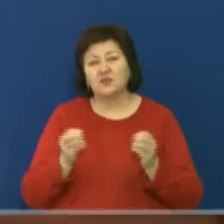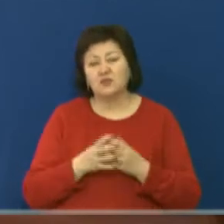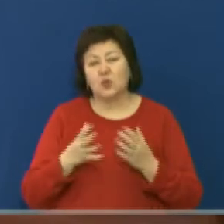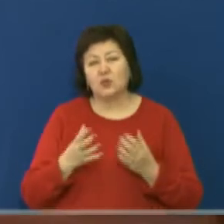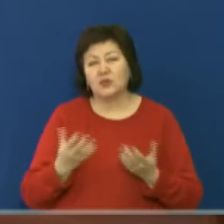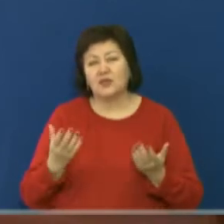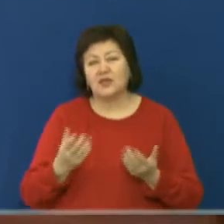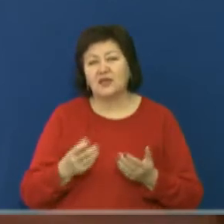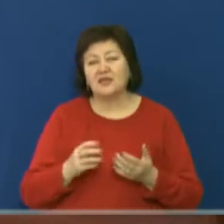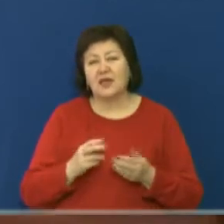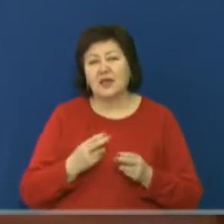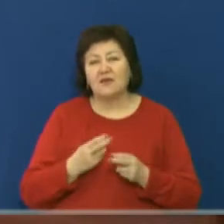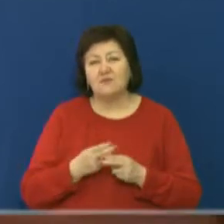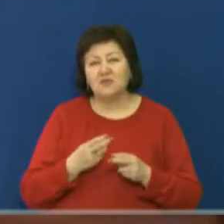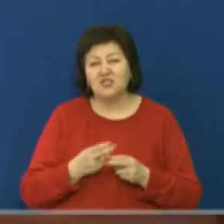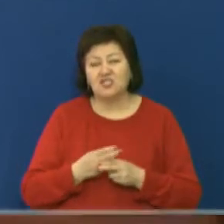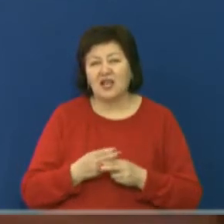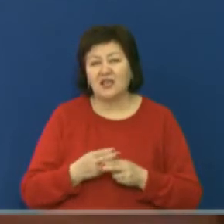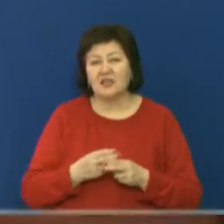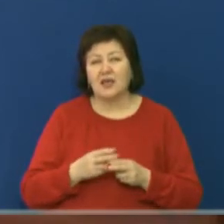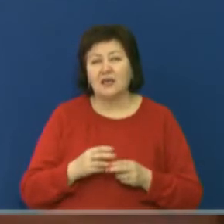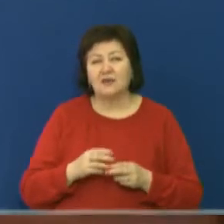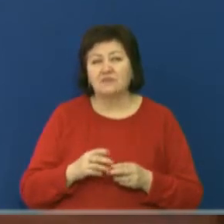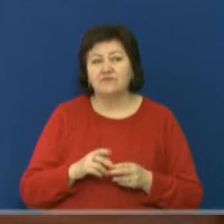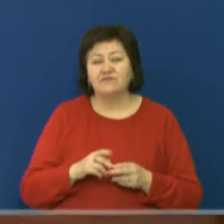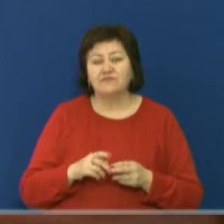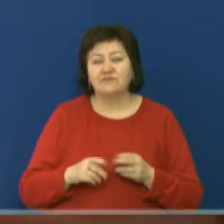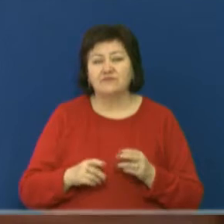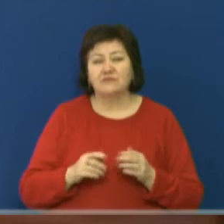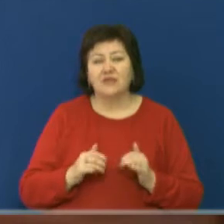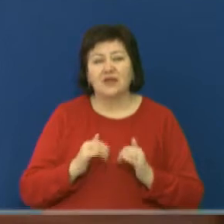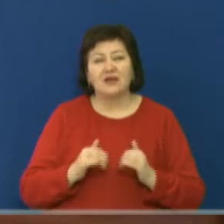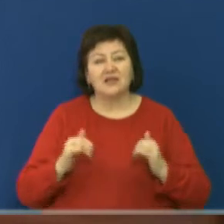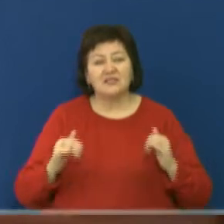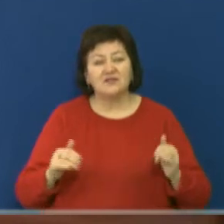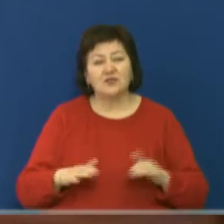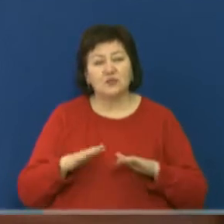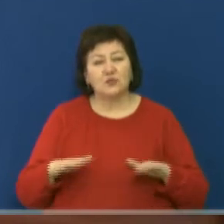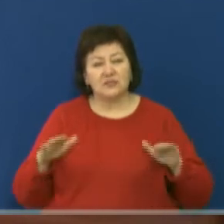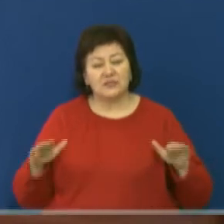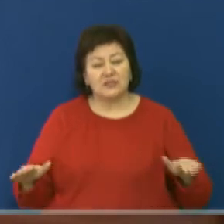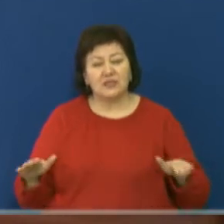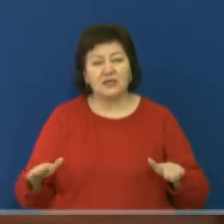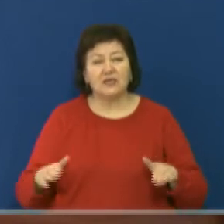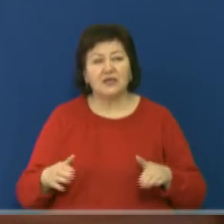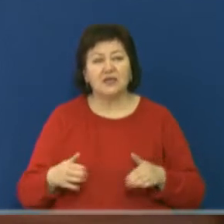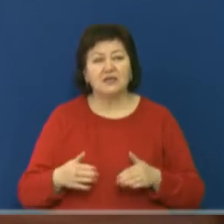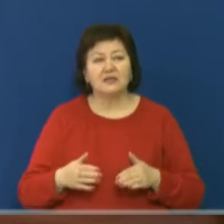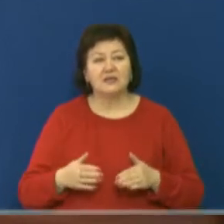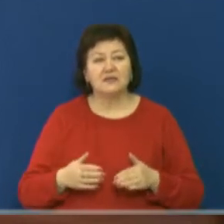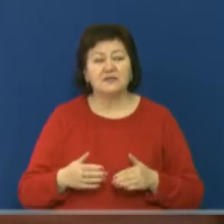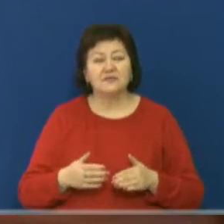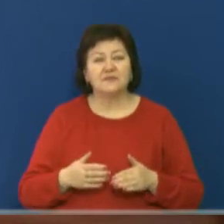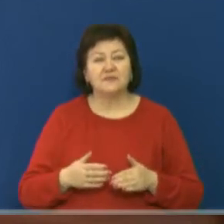балалардың психикасына әсер етеді соның барлығы да. Сондықтан да осы отбасылық соттарды құрып, құру мақсаты, жаңағы айтып